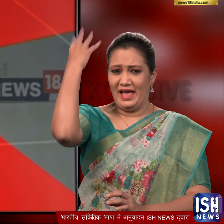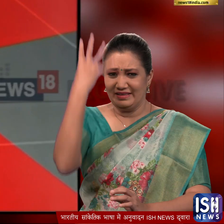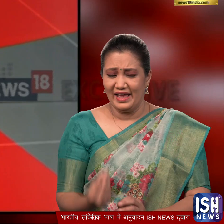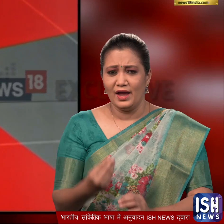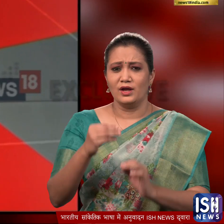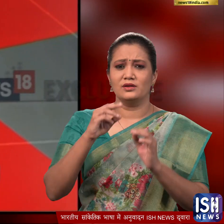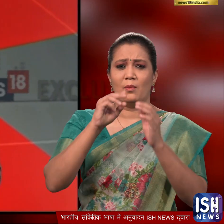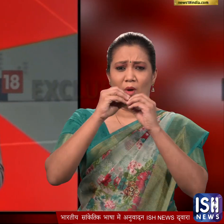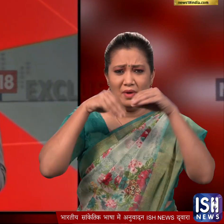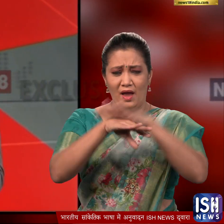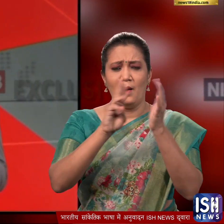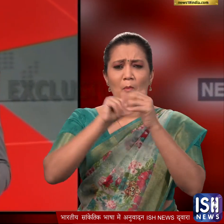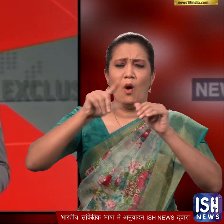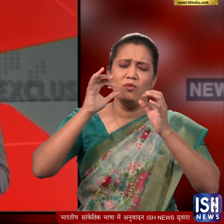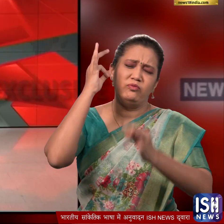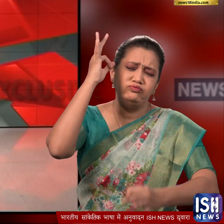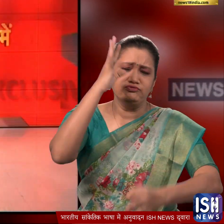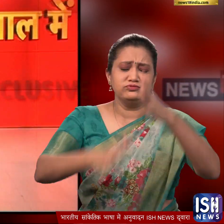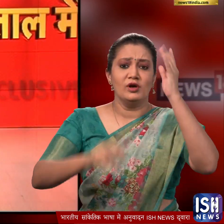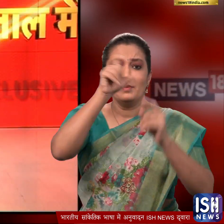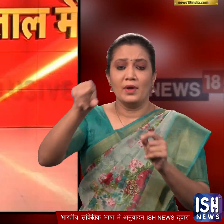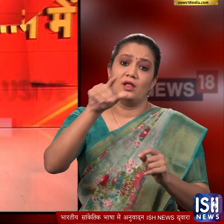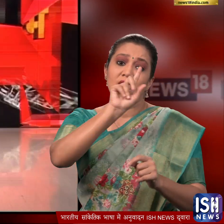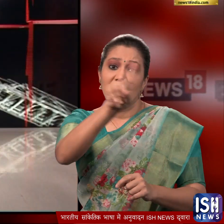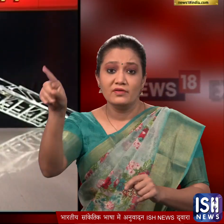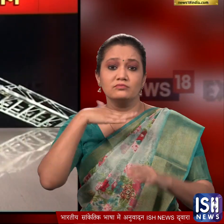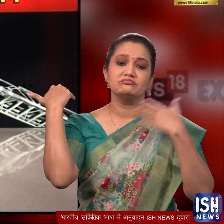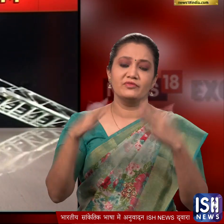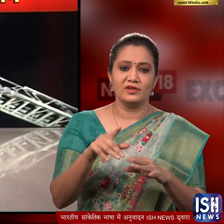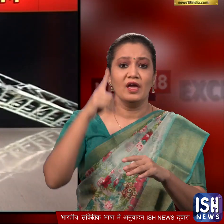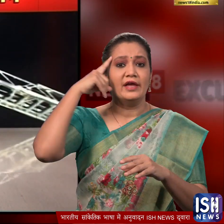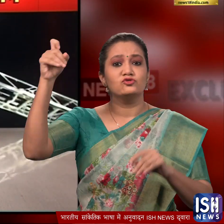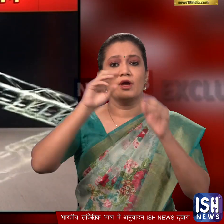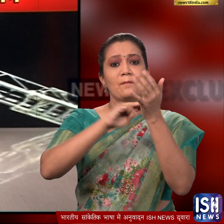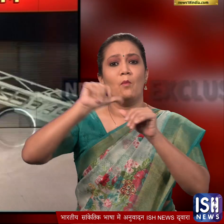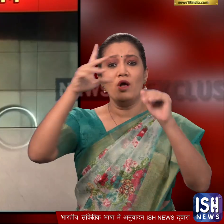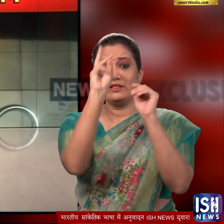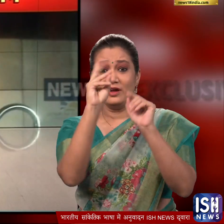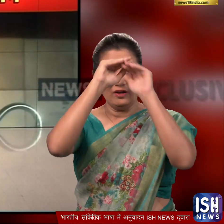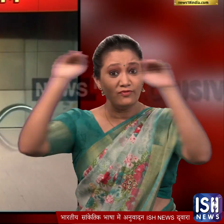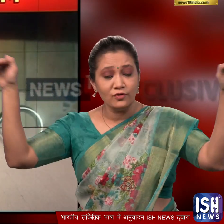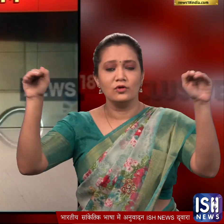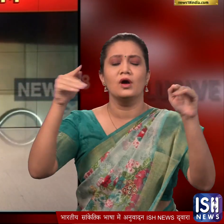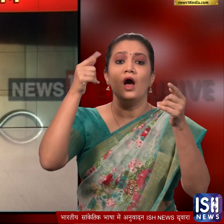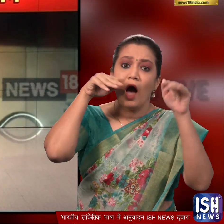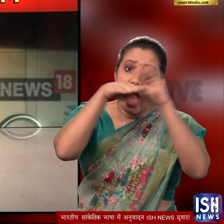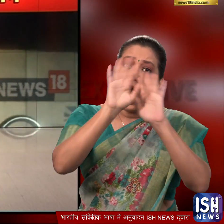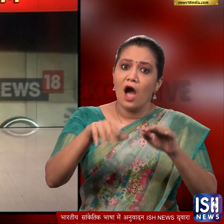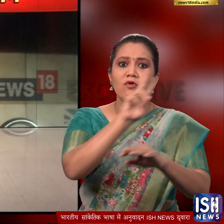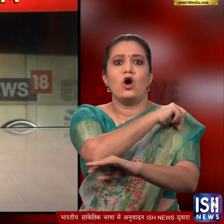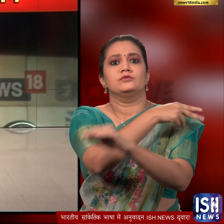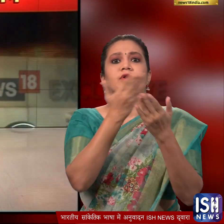बीती रात मुंबई के एक मॉल में अचानक आग लग गई जिसमें 11 लोगों की मौत हो गई। आग ड्रीम्स मॉल की तीसरी मंजिल पर लगी जहां